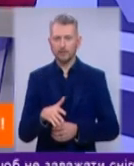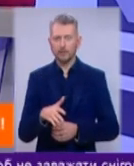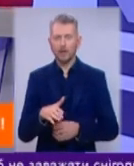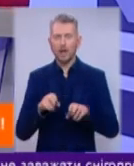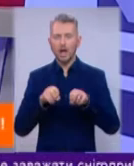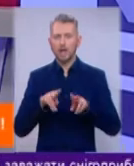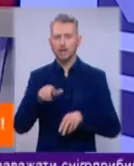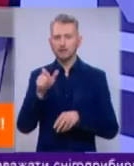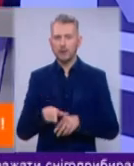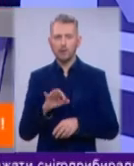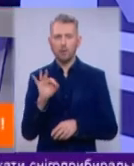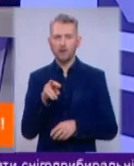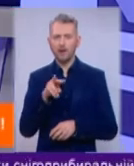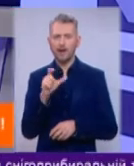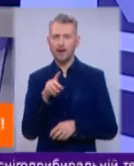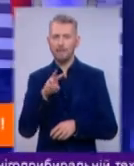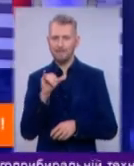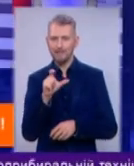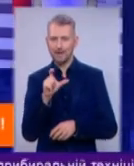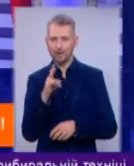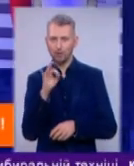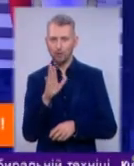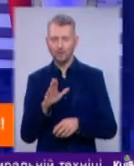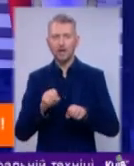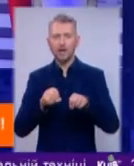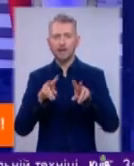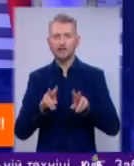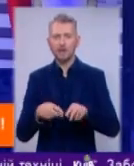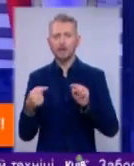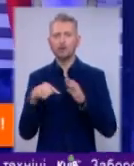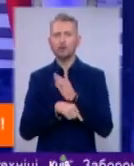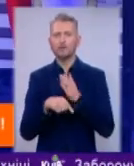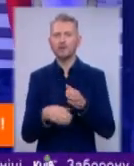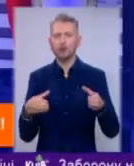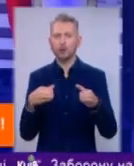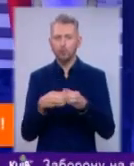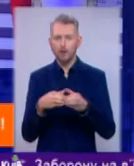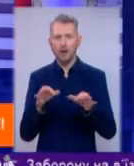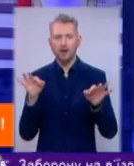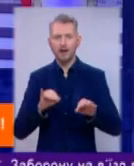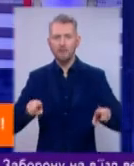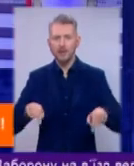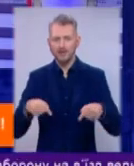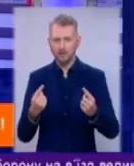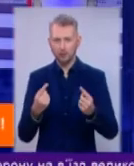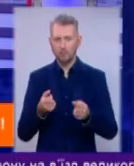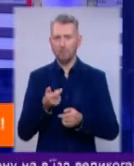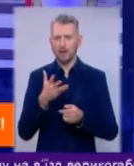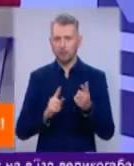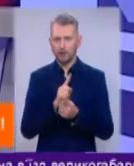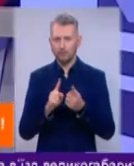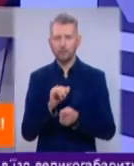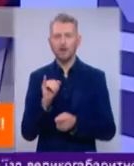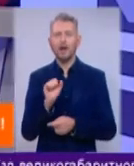експерт Олександр Лємінов, експерт антикорупційної групи реанімаційного пакету реформ. Вітаю вас. І Андрій Іллєнко, народний